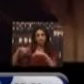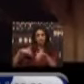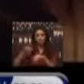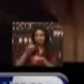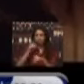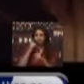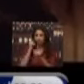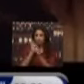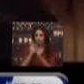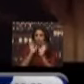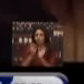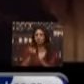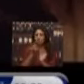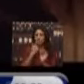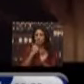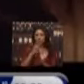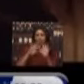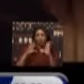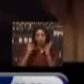وبيعاني